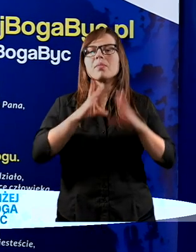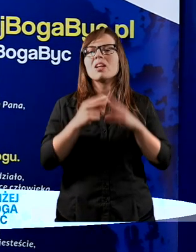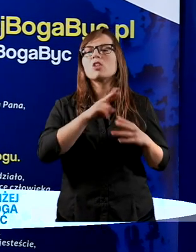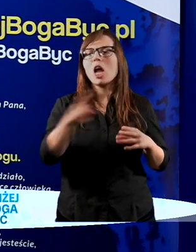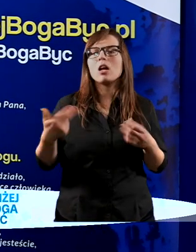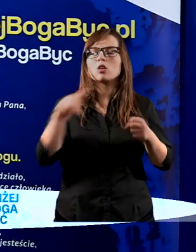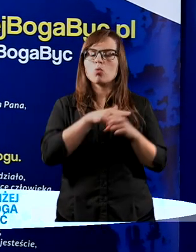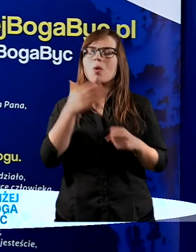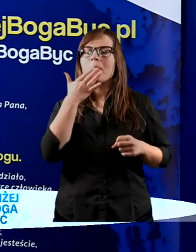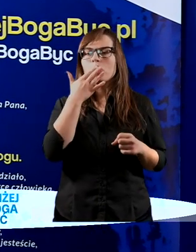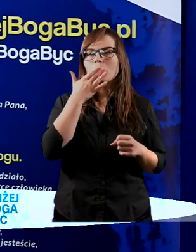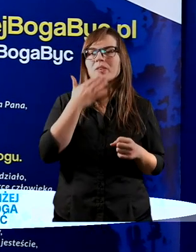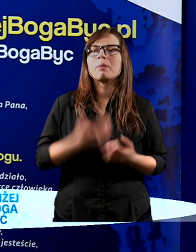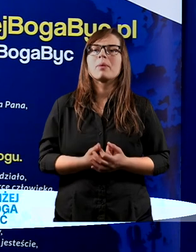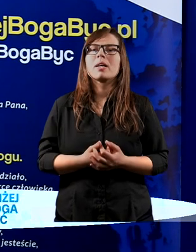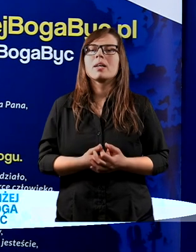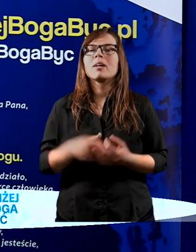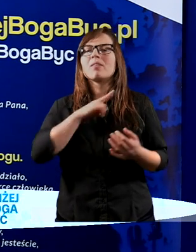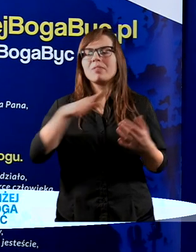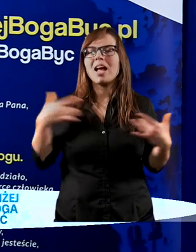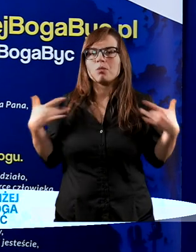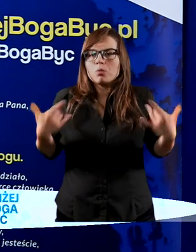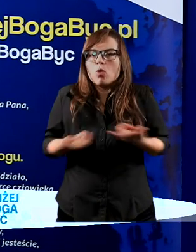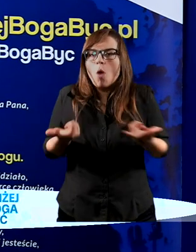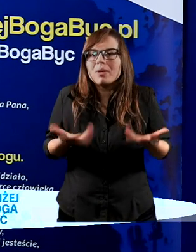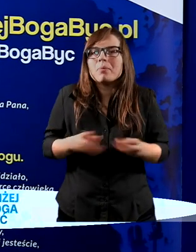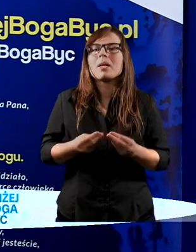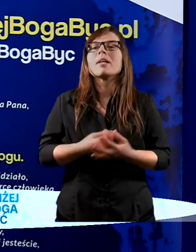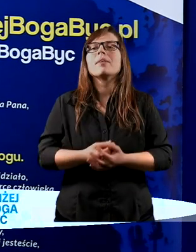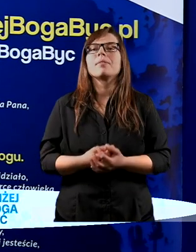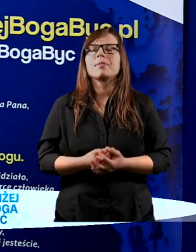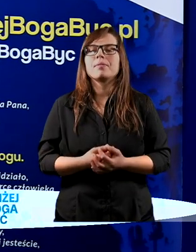wszystkie rzeczy, które robimy w naszym życiu,